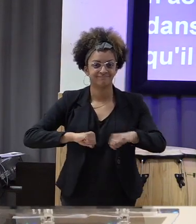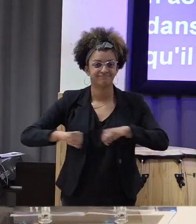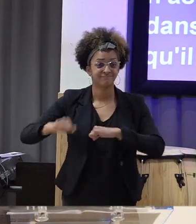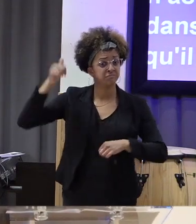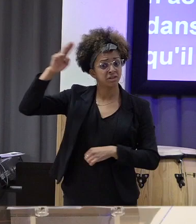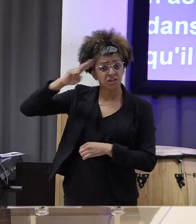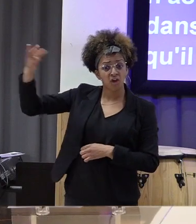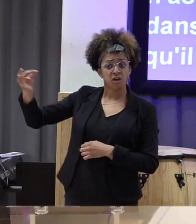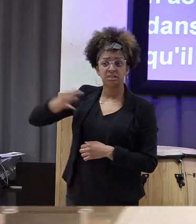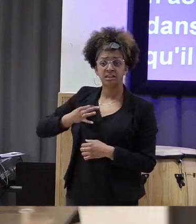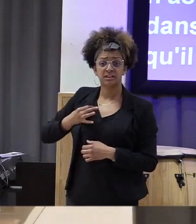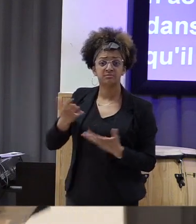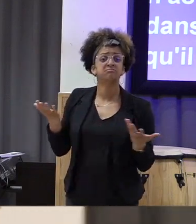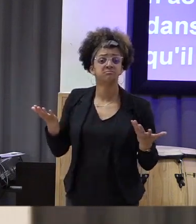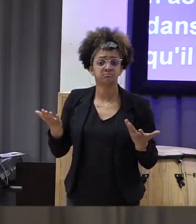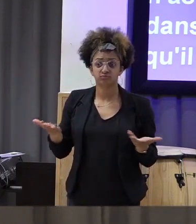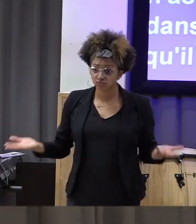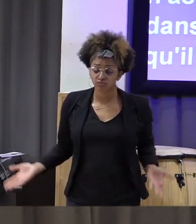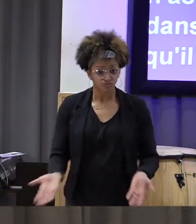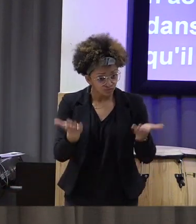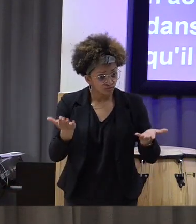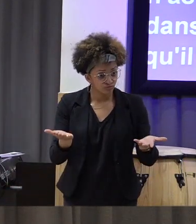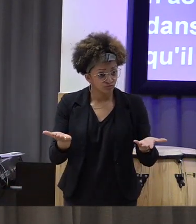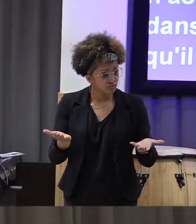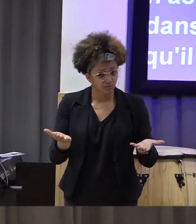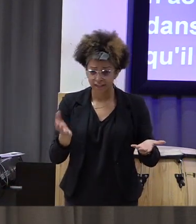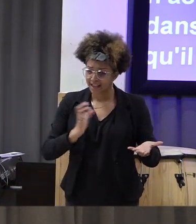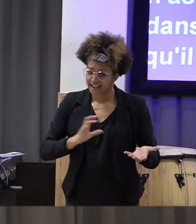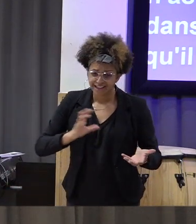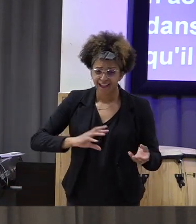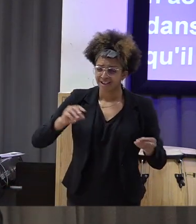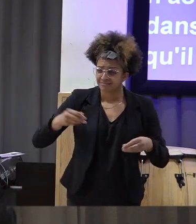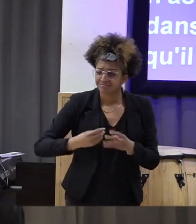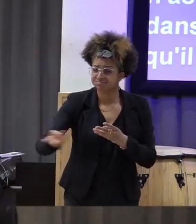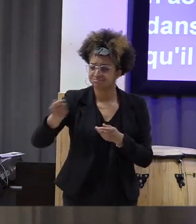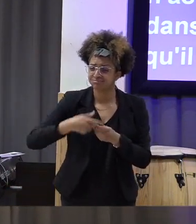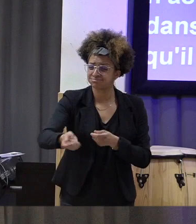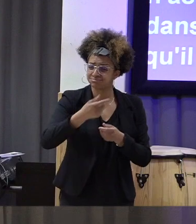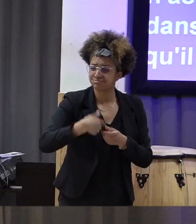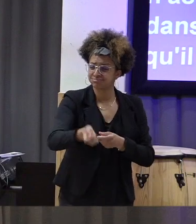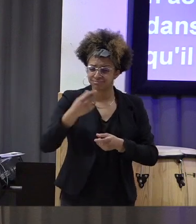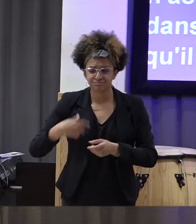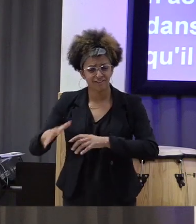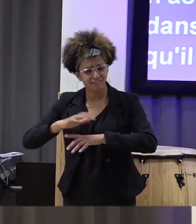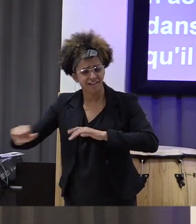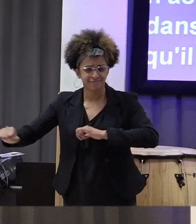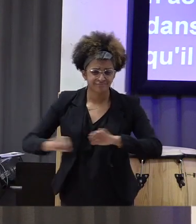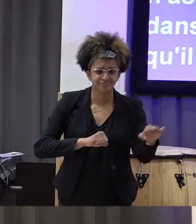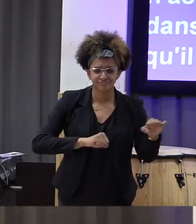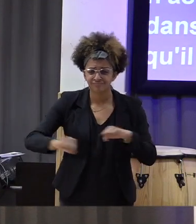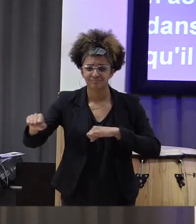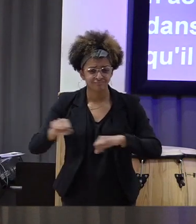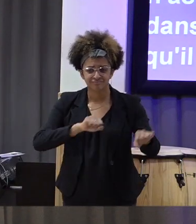disant, allez jusqu'aux extrémités de la terre et faites de toutes les